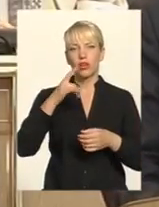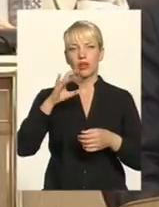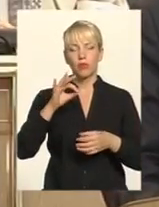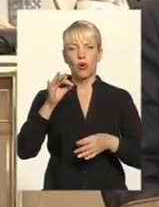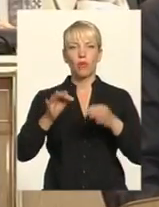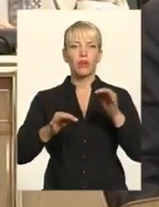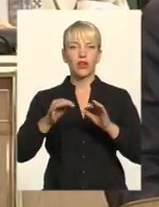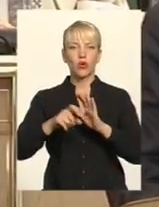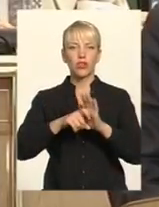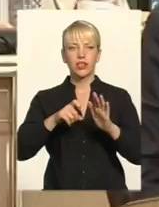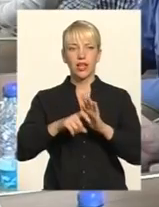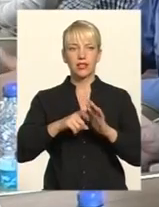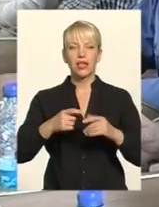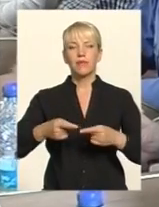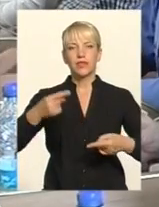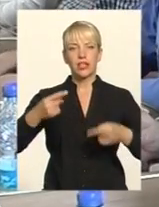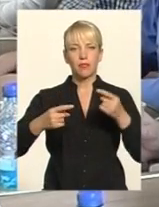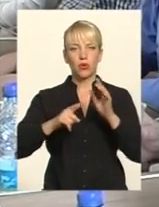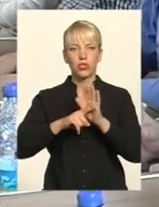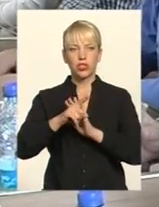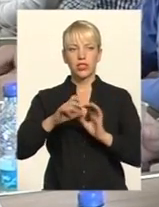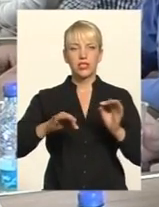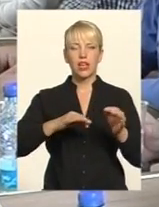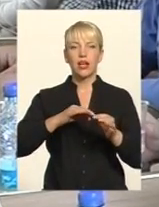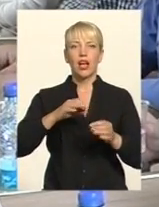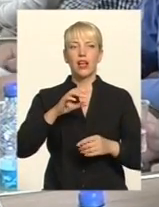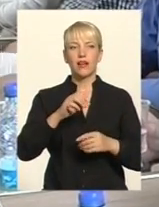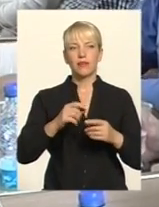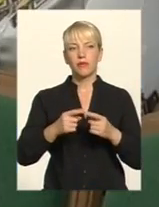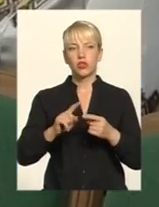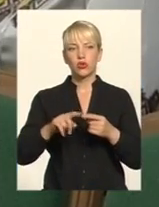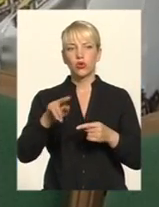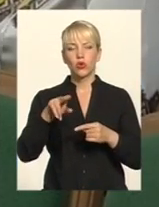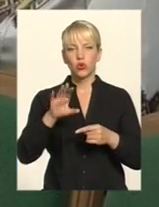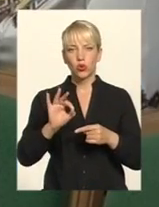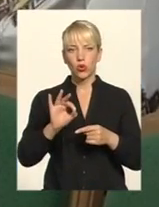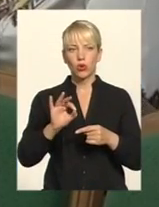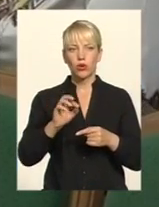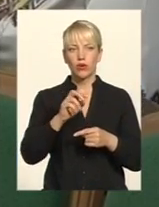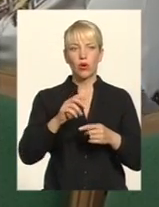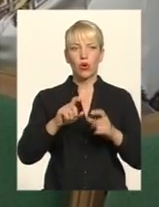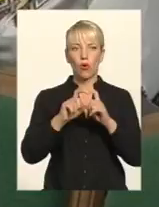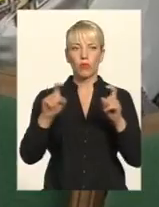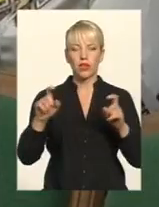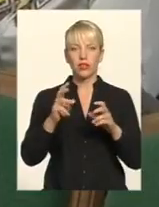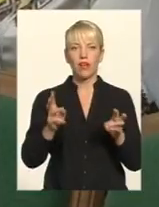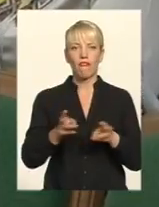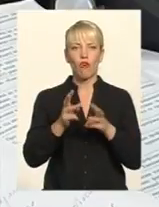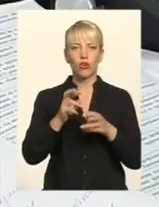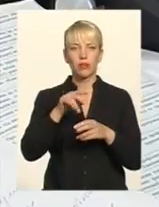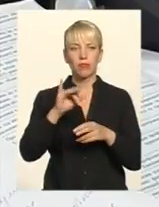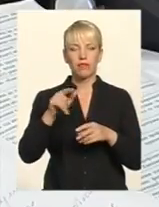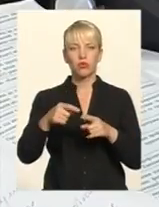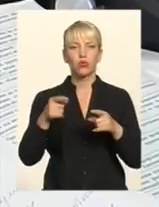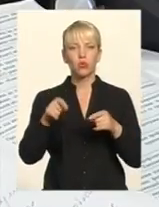надра. Справжні словесні баталії розпочалися навколо акціонерного товариства «Майдан-Вильський комбінат вогнетривів». Тут просили